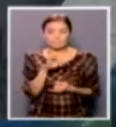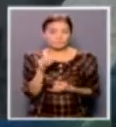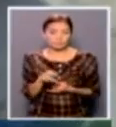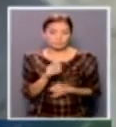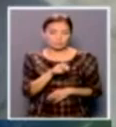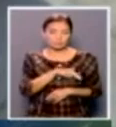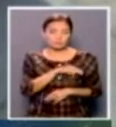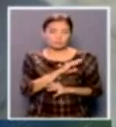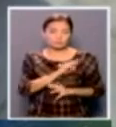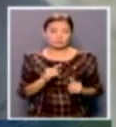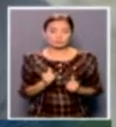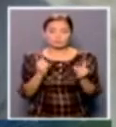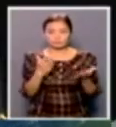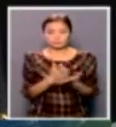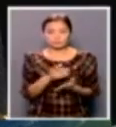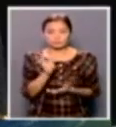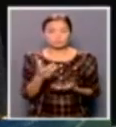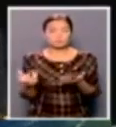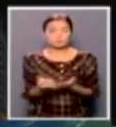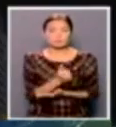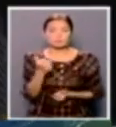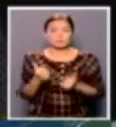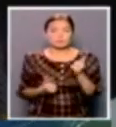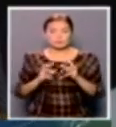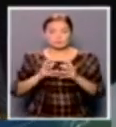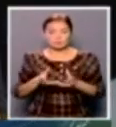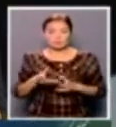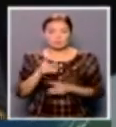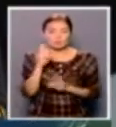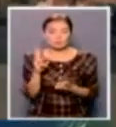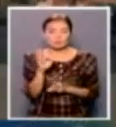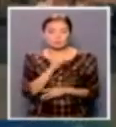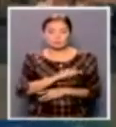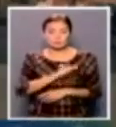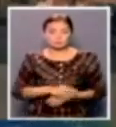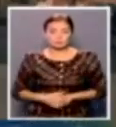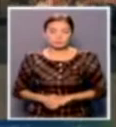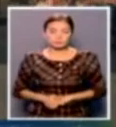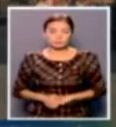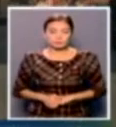обладатель награды «Менсис Хурмет», один из победителей чемпионата мира среди пожарных.